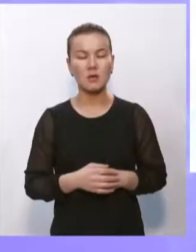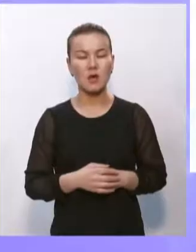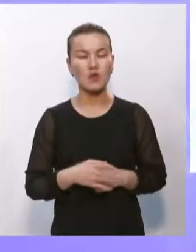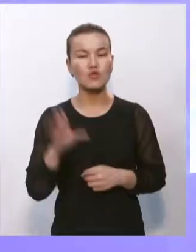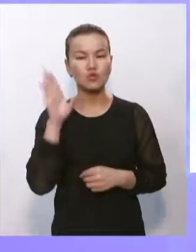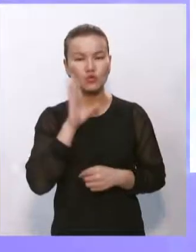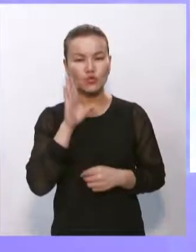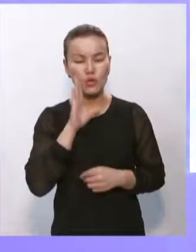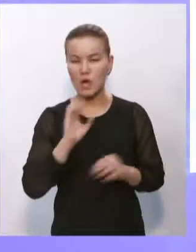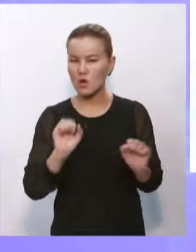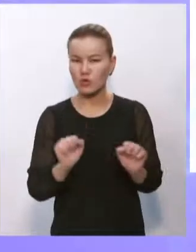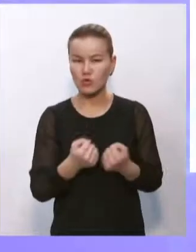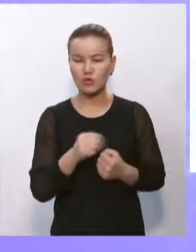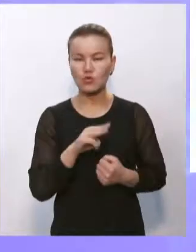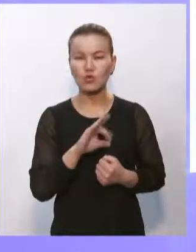Суулар тоңот.